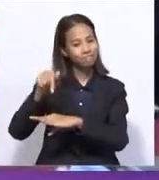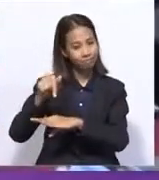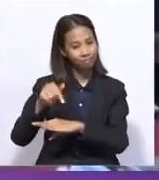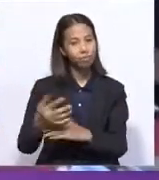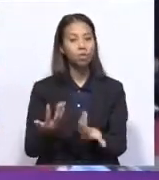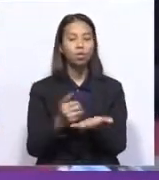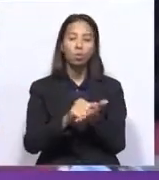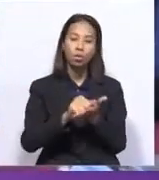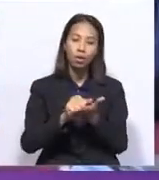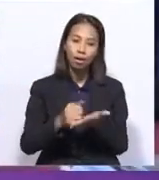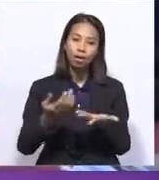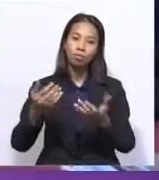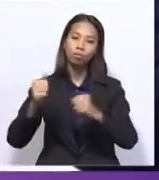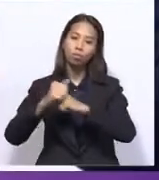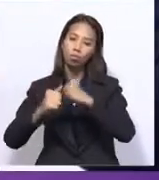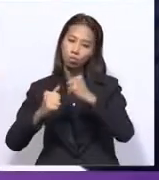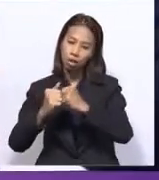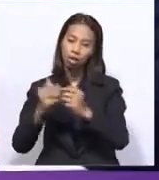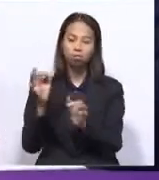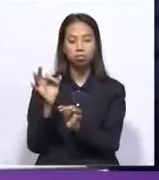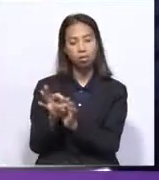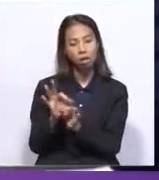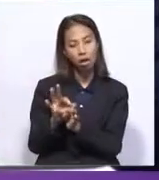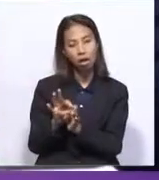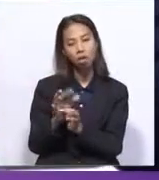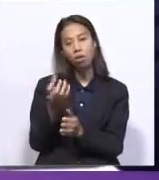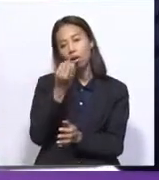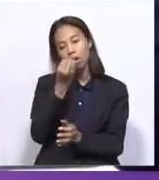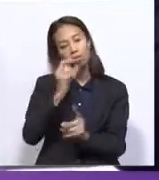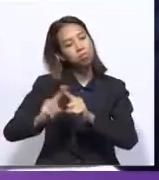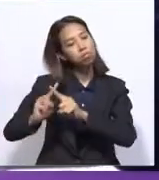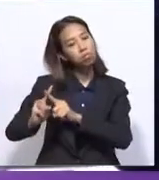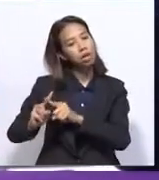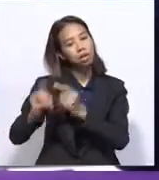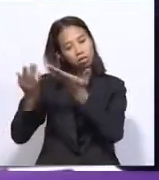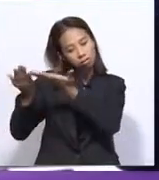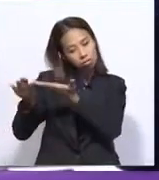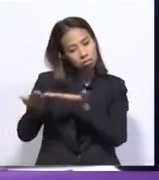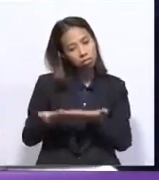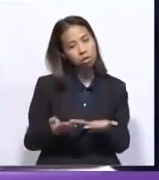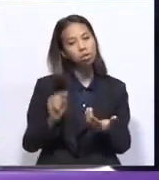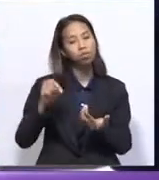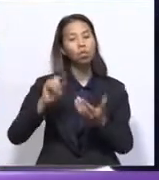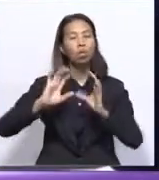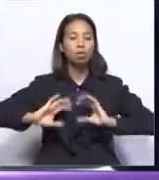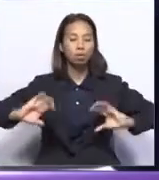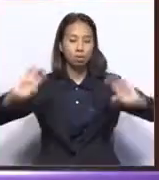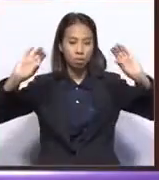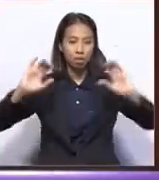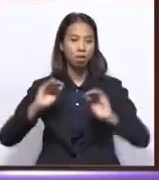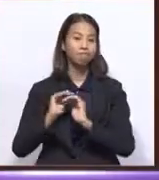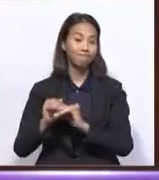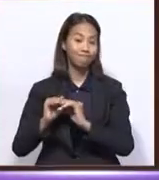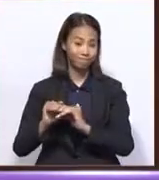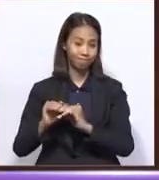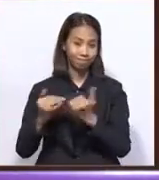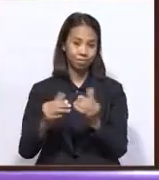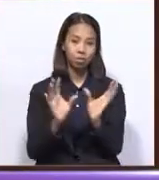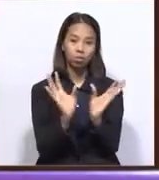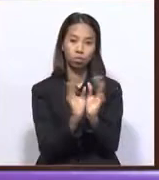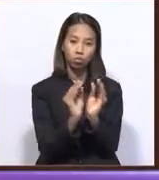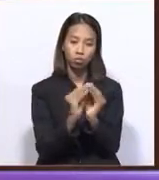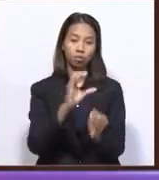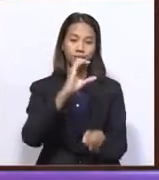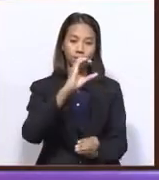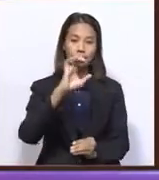าหารด้านการก่อสร้างและการธนาคารที่ได้รับเชิญจากรัฐบาลออสเตรเลียให้ร่วมกันการประชุม CEO